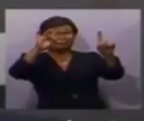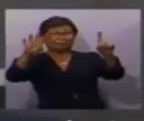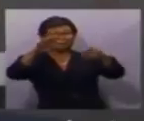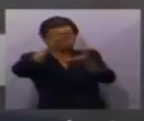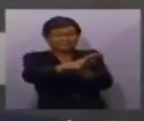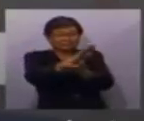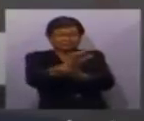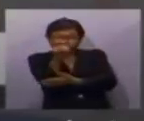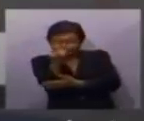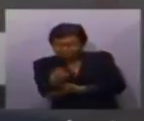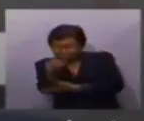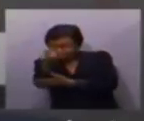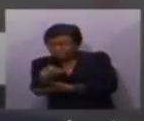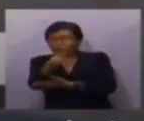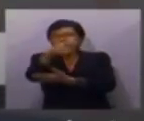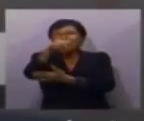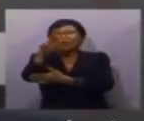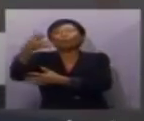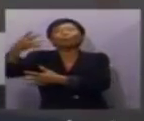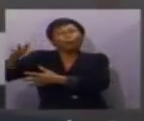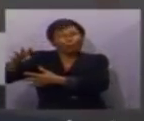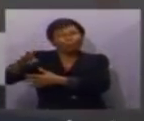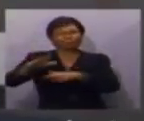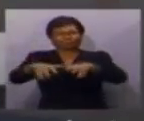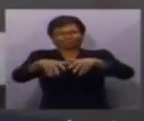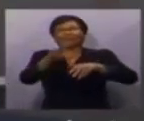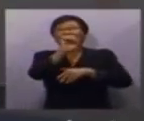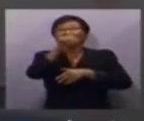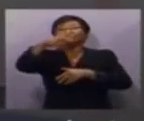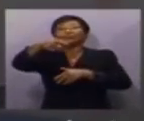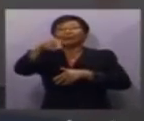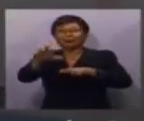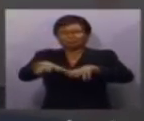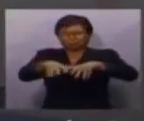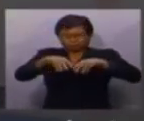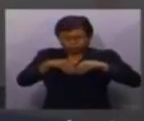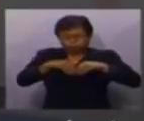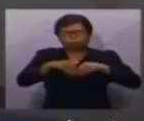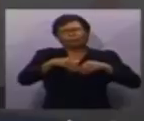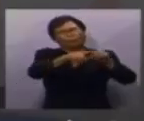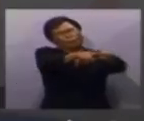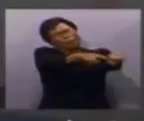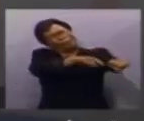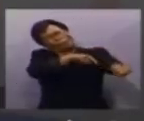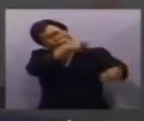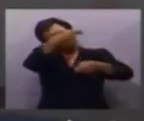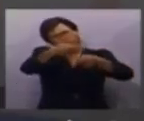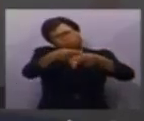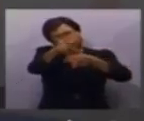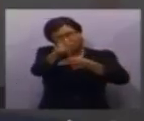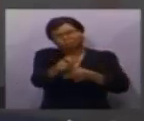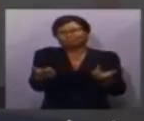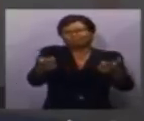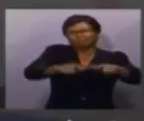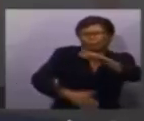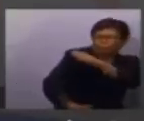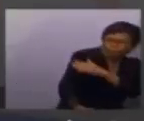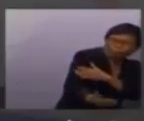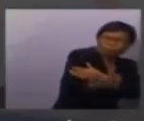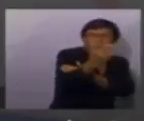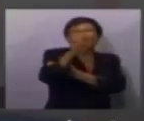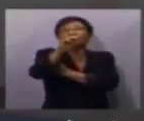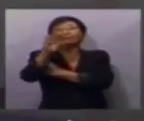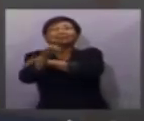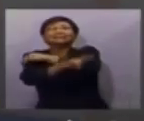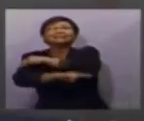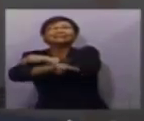1,984 kertas pencalonan PRU14 diterima SPR sepanjang proses penamaan calon yang berlangsung pagi tadi. Menteri Besar